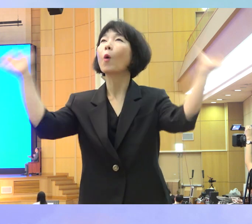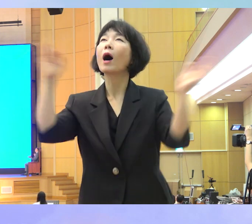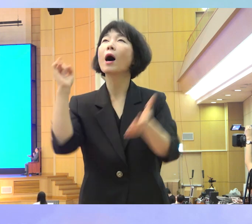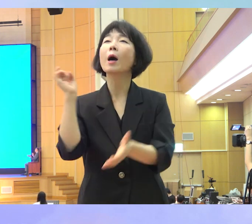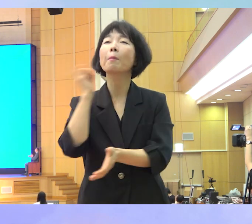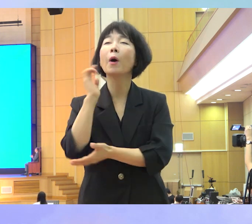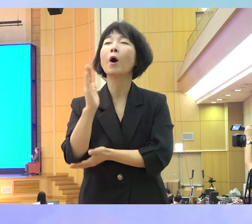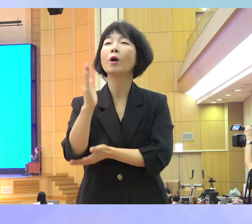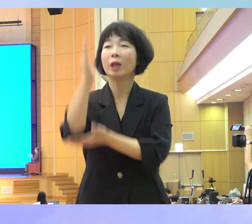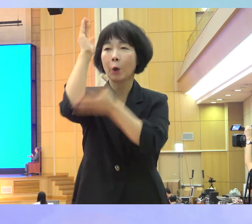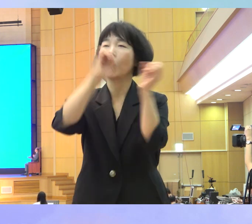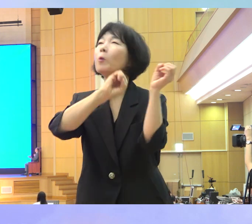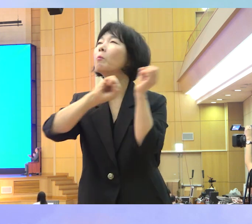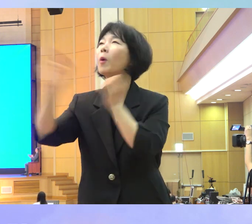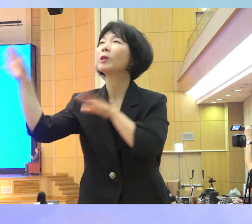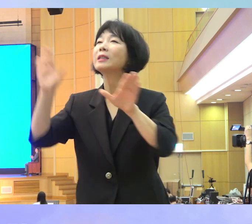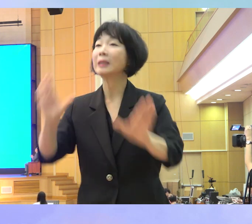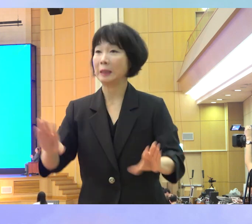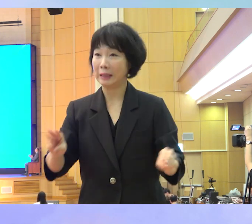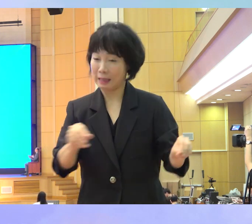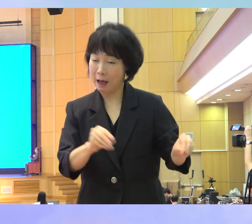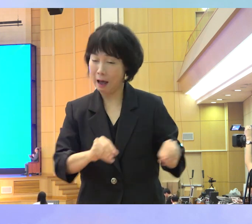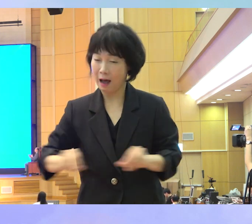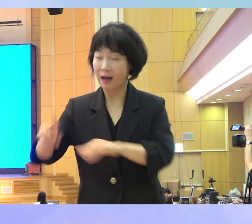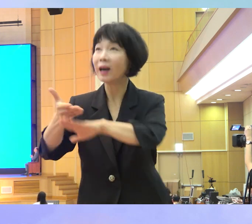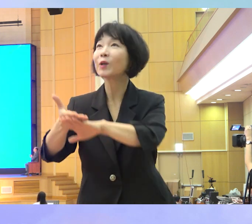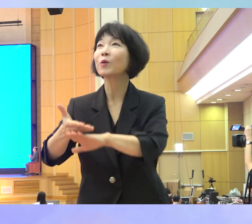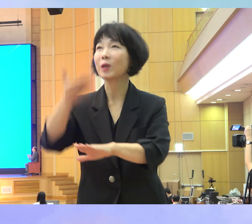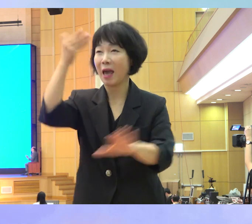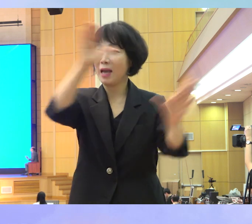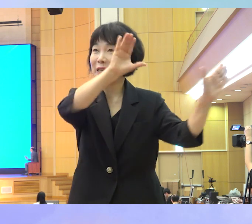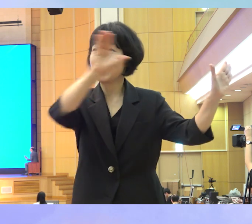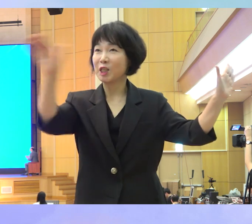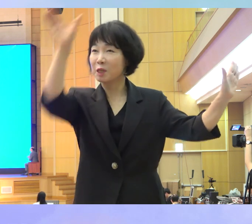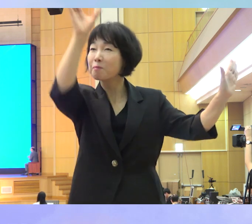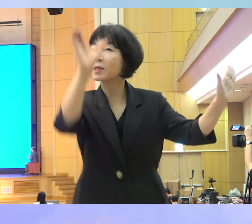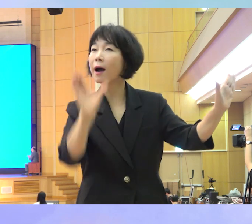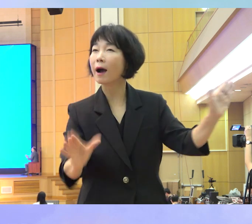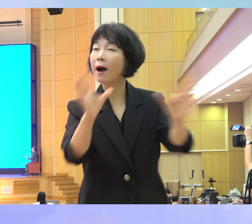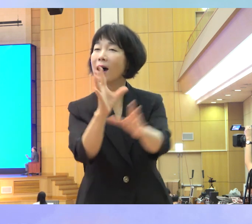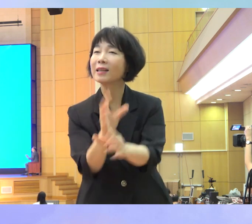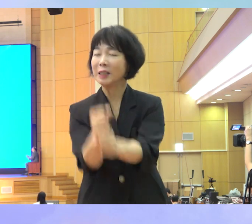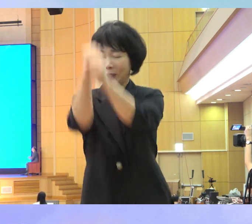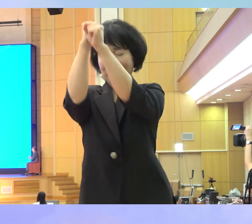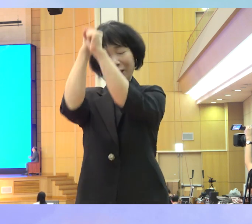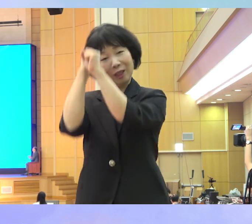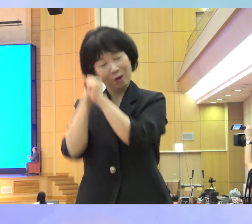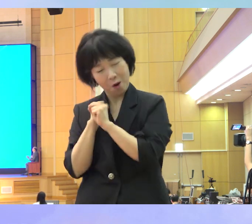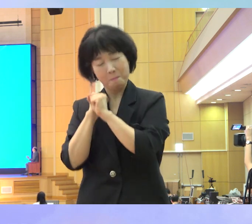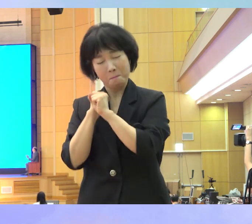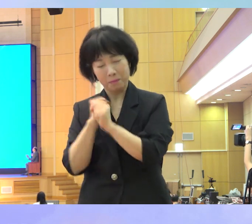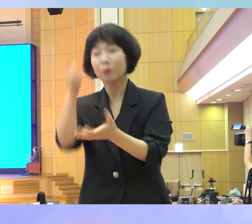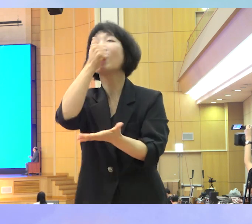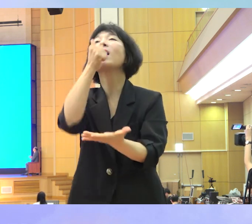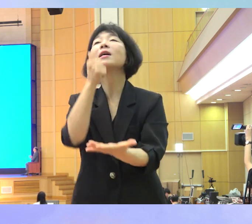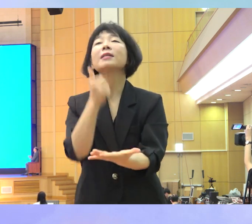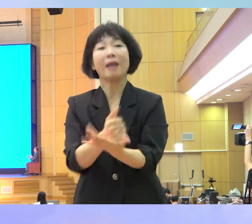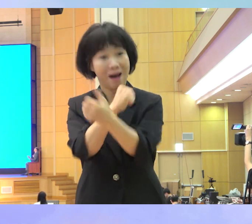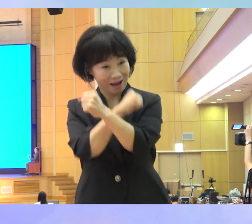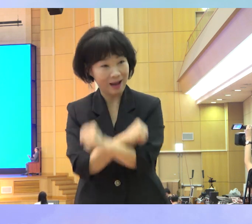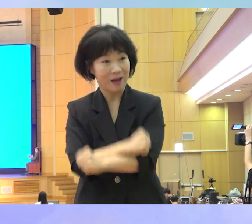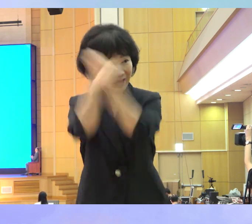하늘 영광 버리고 이 땅 위에 십자가를 지시고